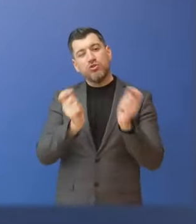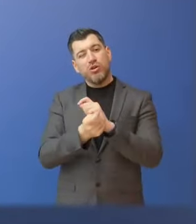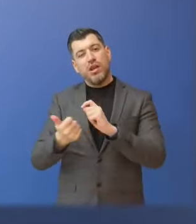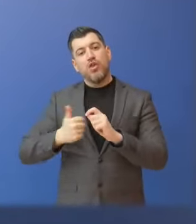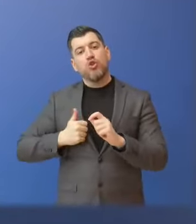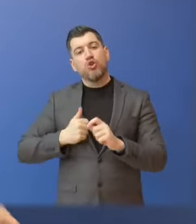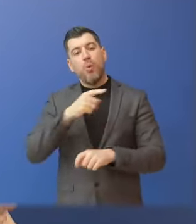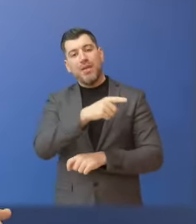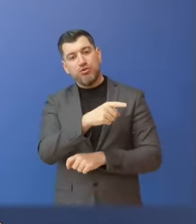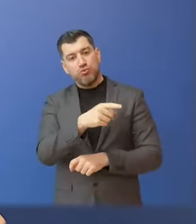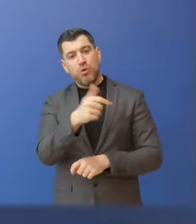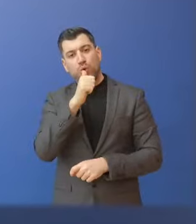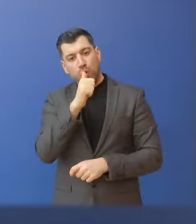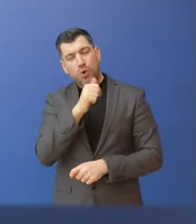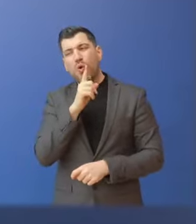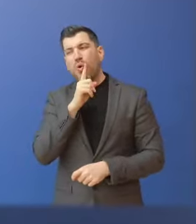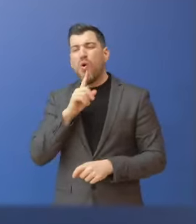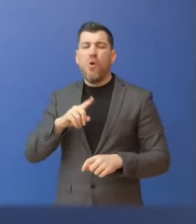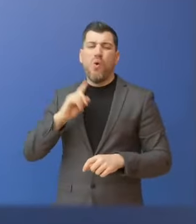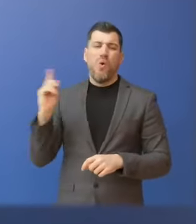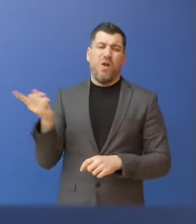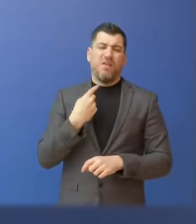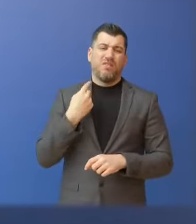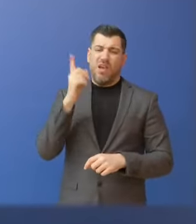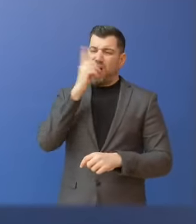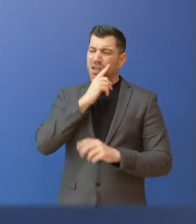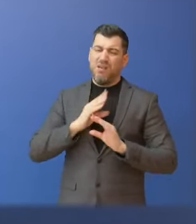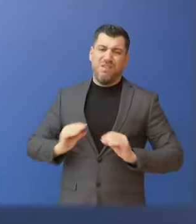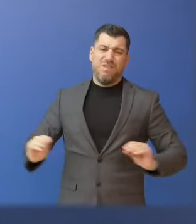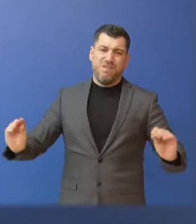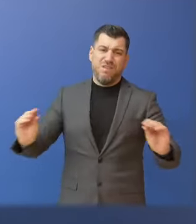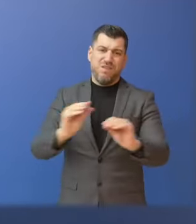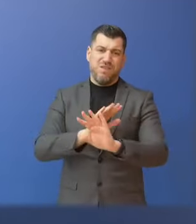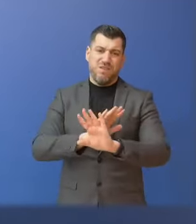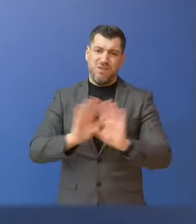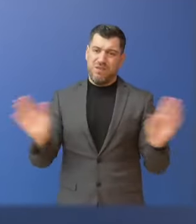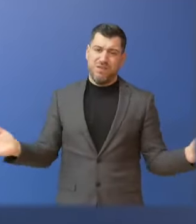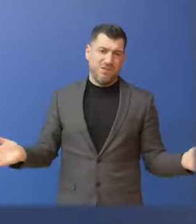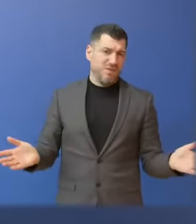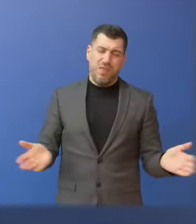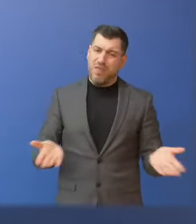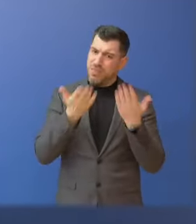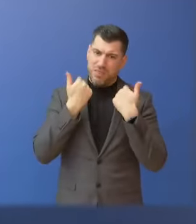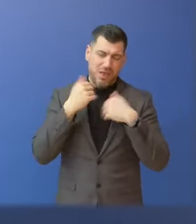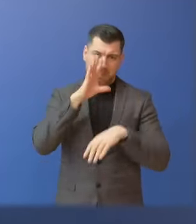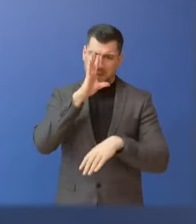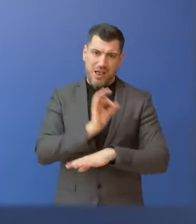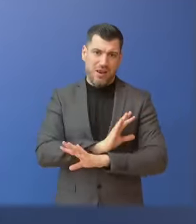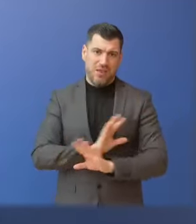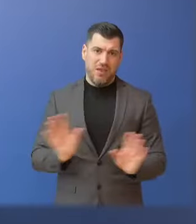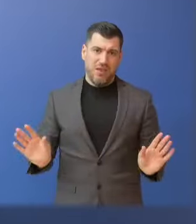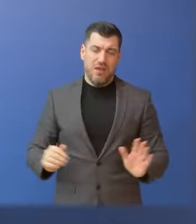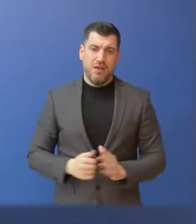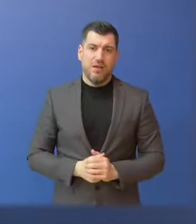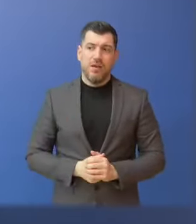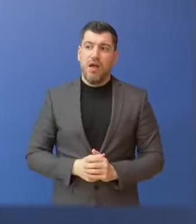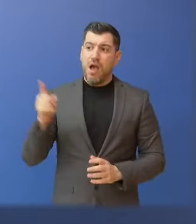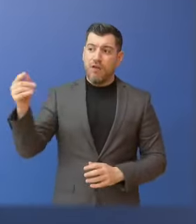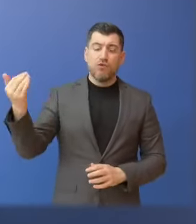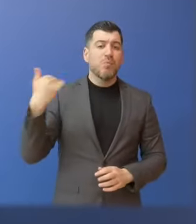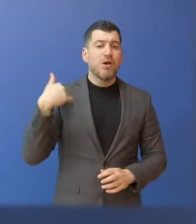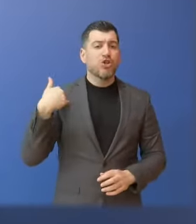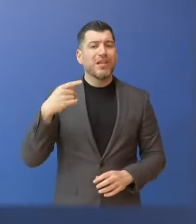οποία έχουνε πει τίποτα προφανώς από αυτά δεν ισχύει ε φαντάζομαι αυτό το οποίο ρωτάτε αναφέρεται στα